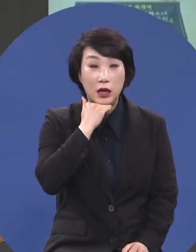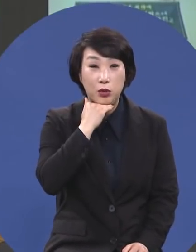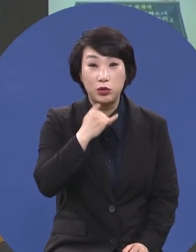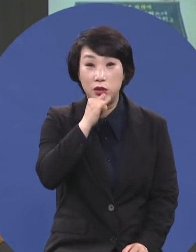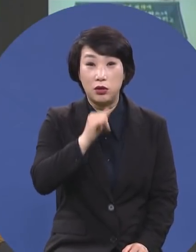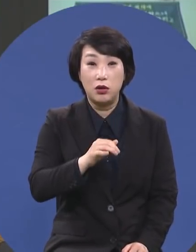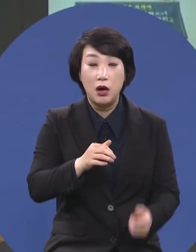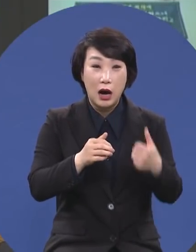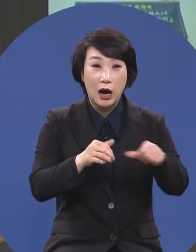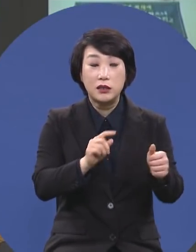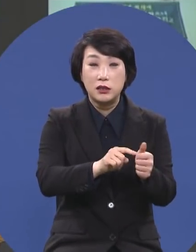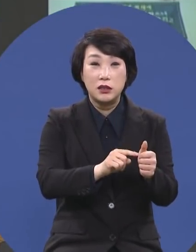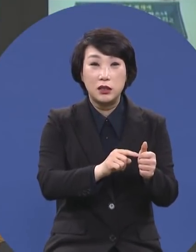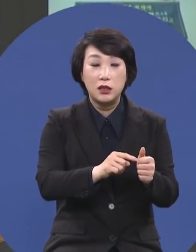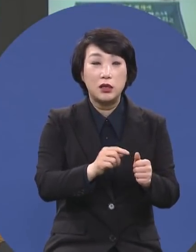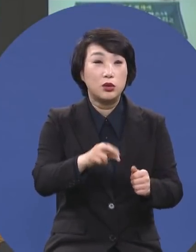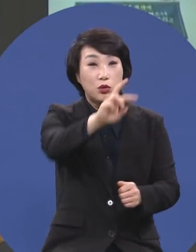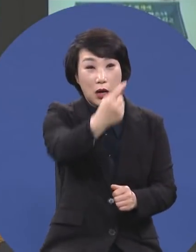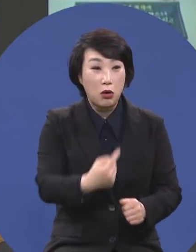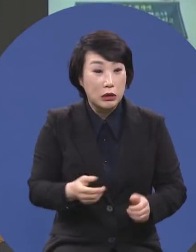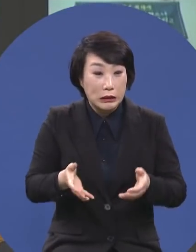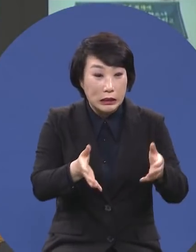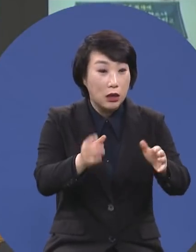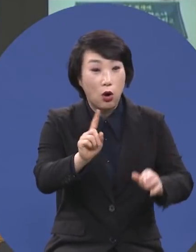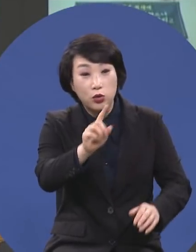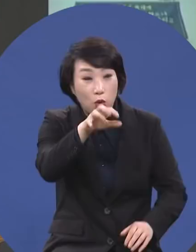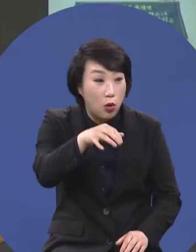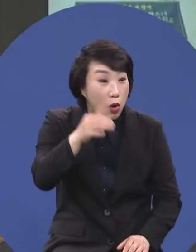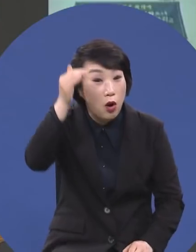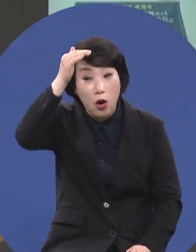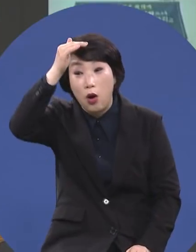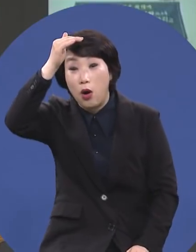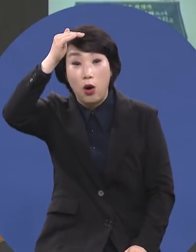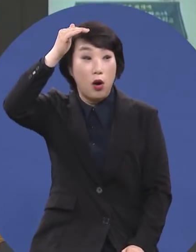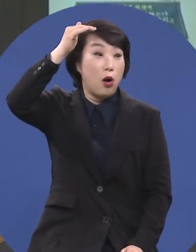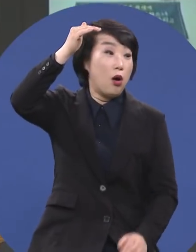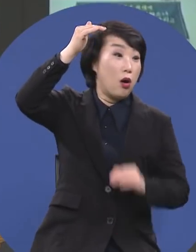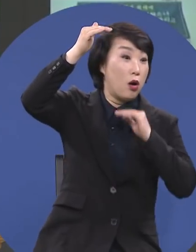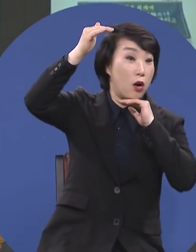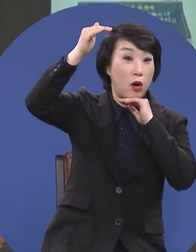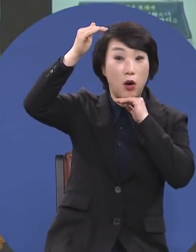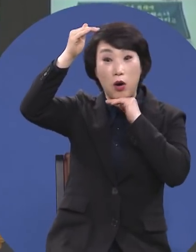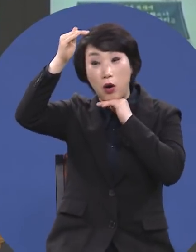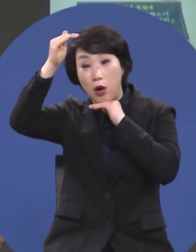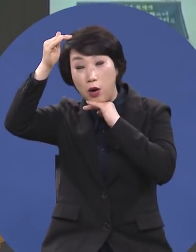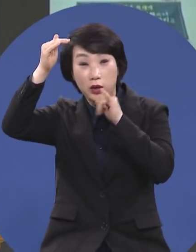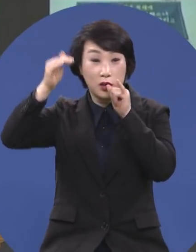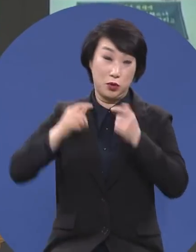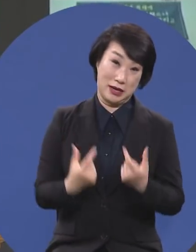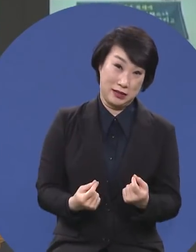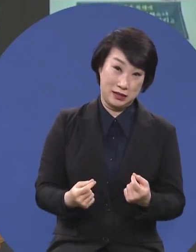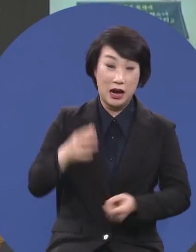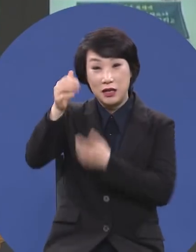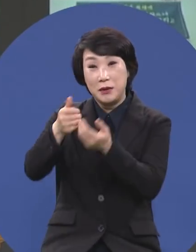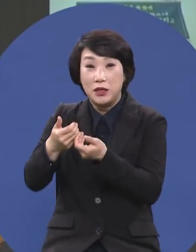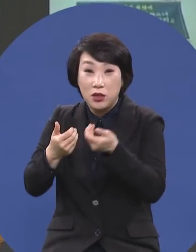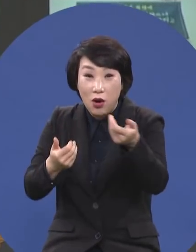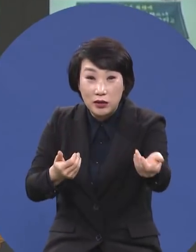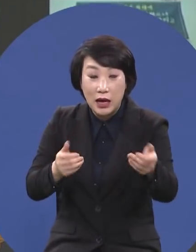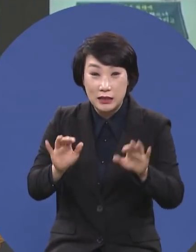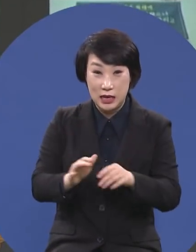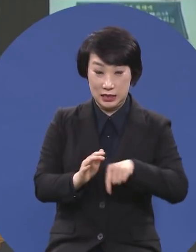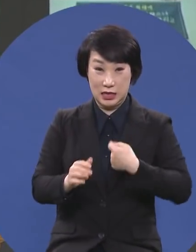쳐다보고 계속 돌아오는 가를 기다리고 있습니다. 이처럼 하나님을 떠난